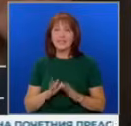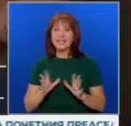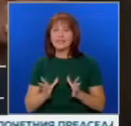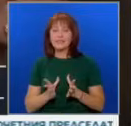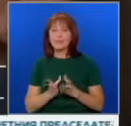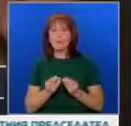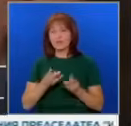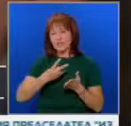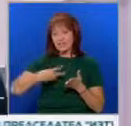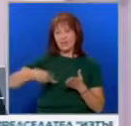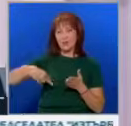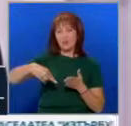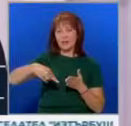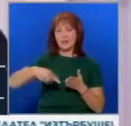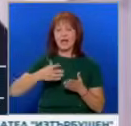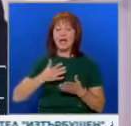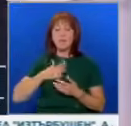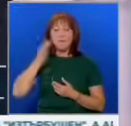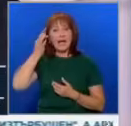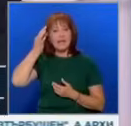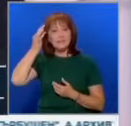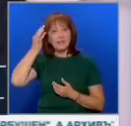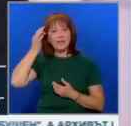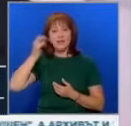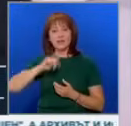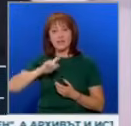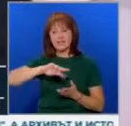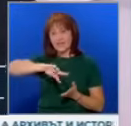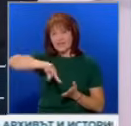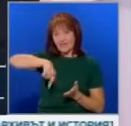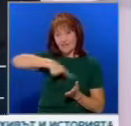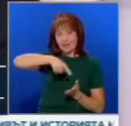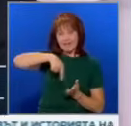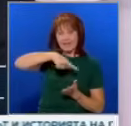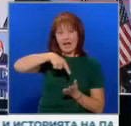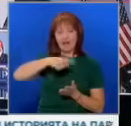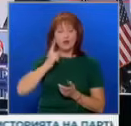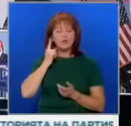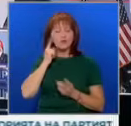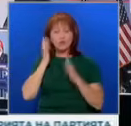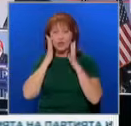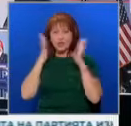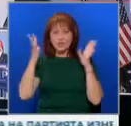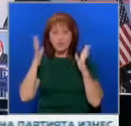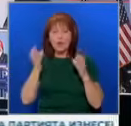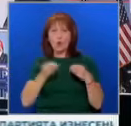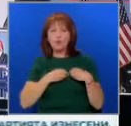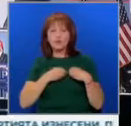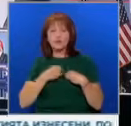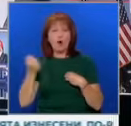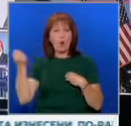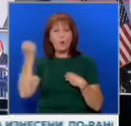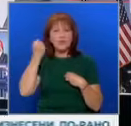Започнах да се обръщам към екрана и имам късмет, че не се бях завъртял изцяло. Чух силен шум и усетих как нещо ме удари много силно под дясното